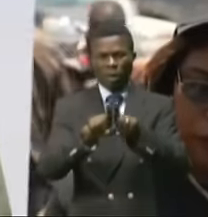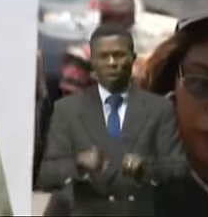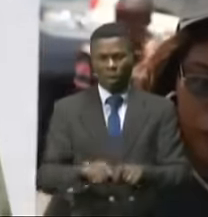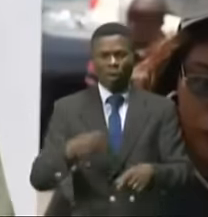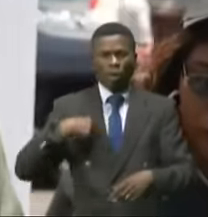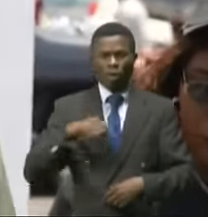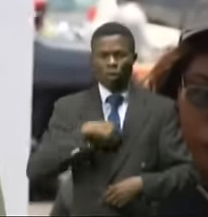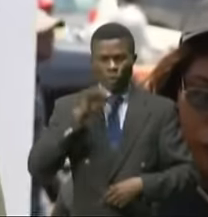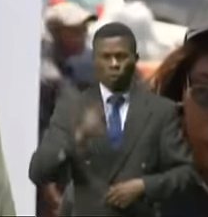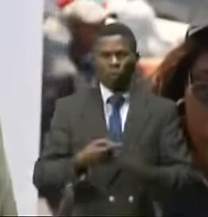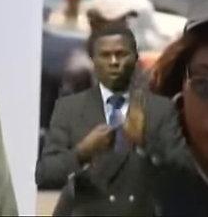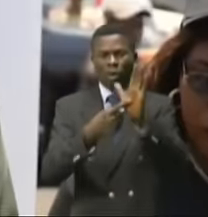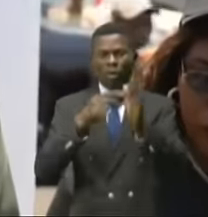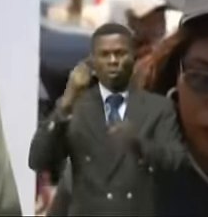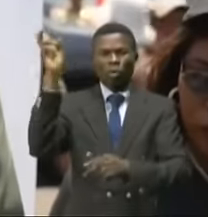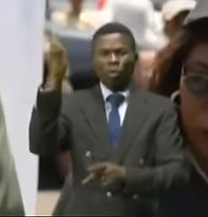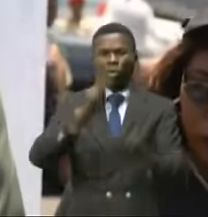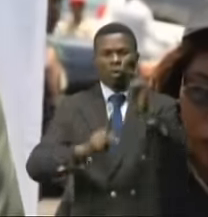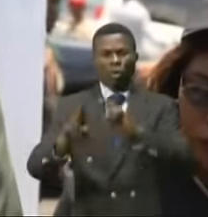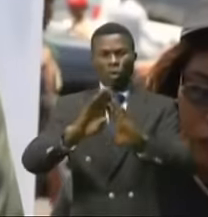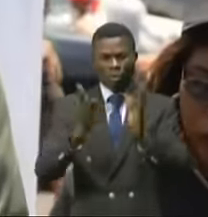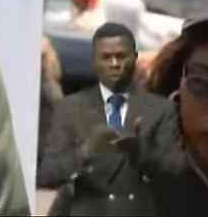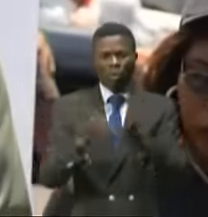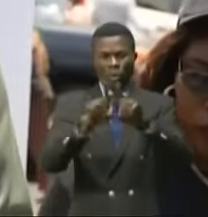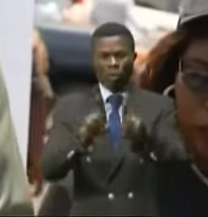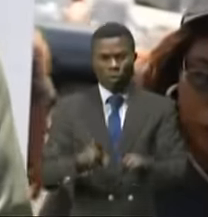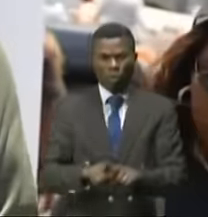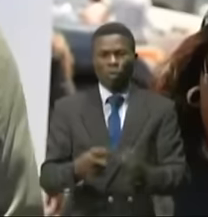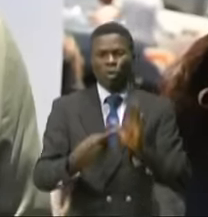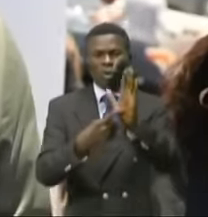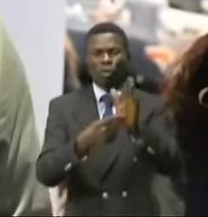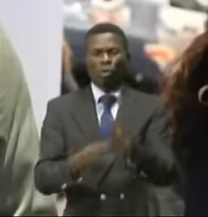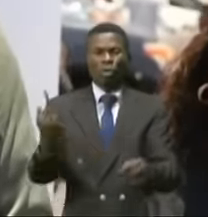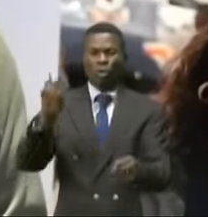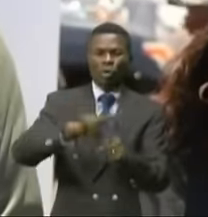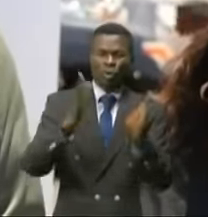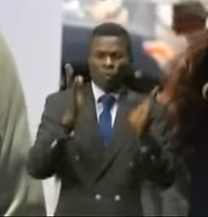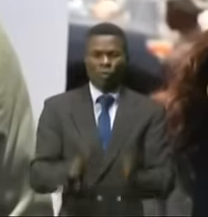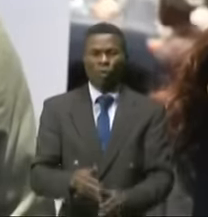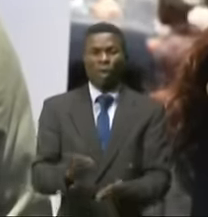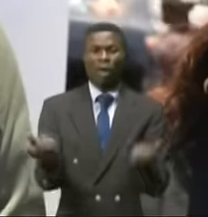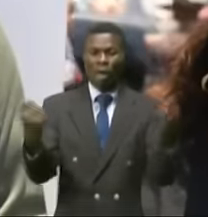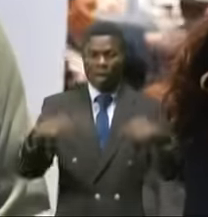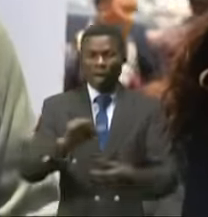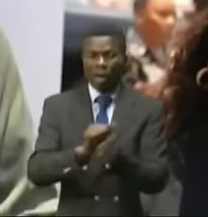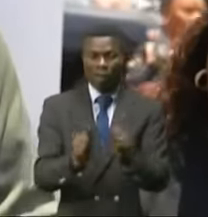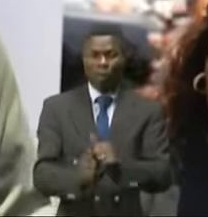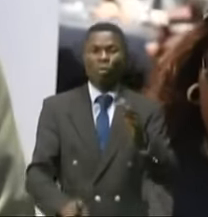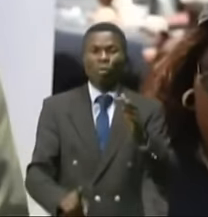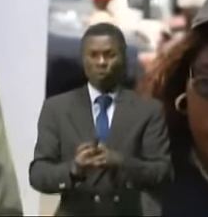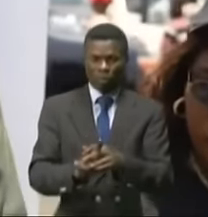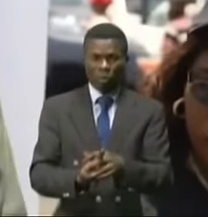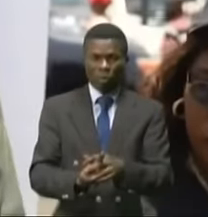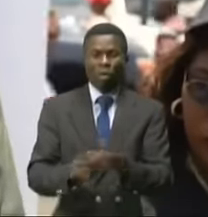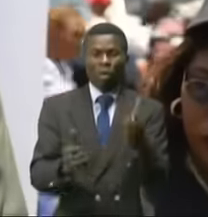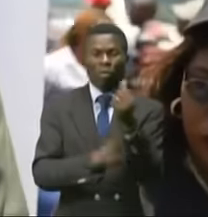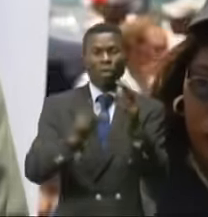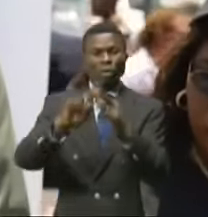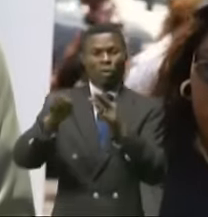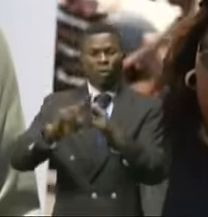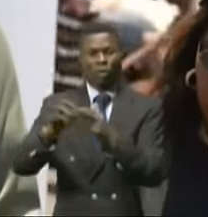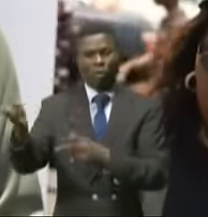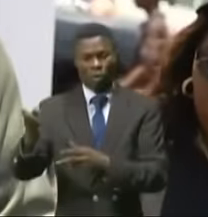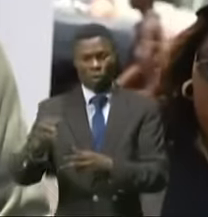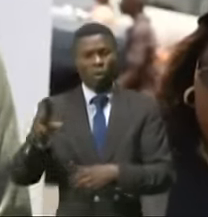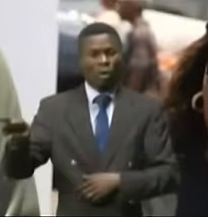montrer à la face de la population, mais également aux victimes, que chaque fois qu'il y aura ces mouvements des masses, parce que c'est... Eux